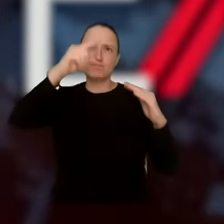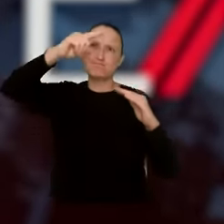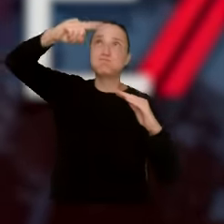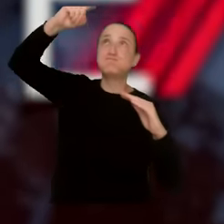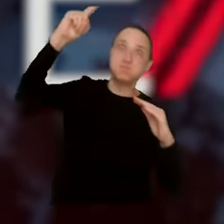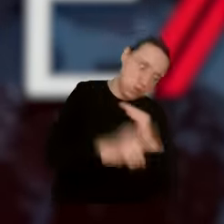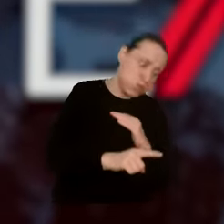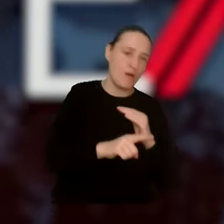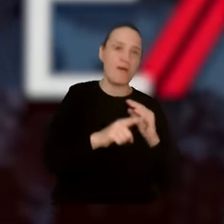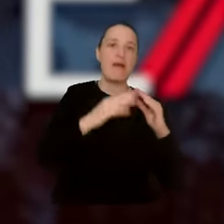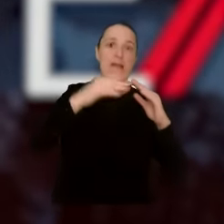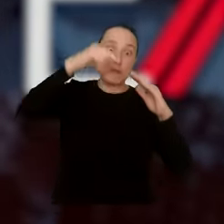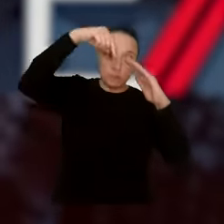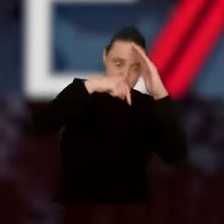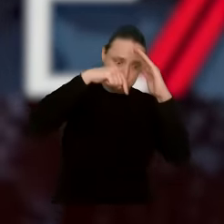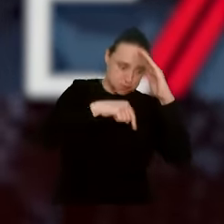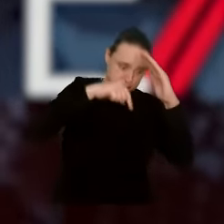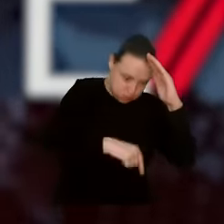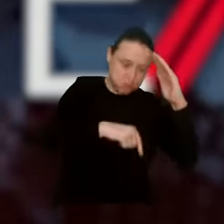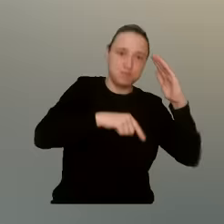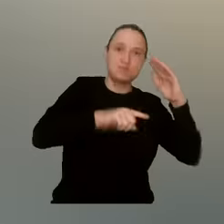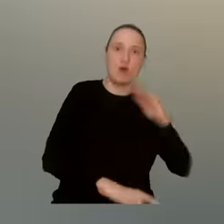który przebił dach, sufit i podłogę.